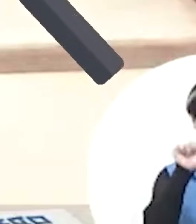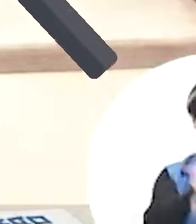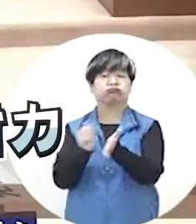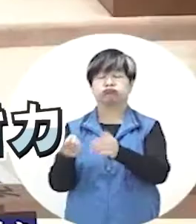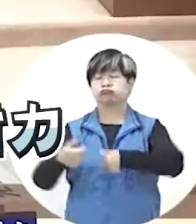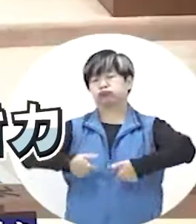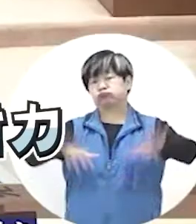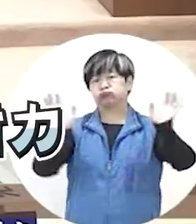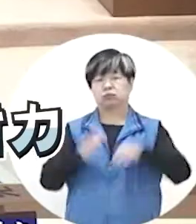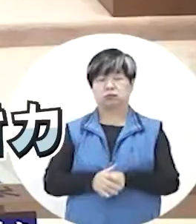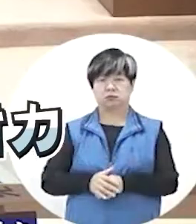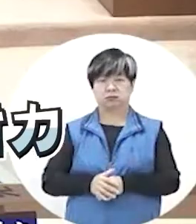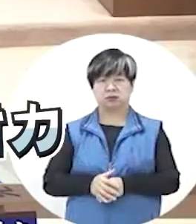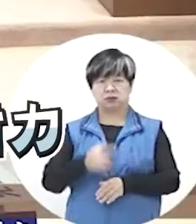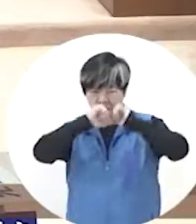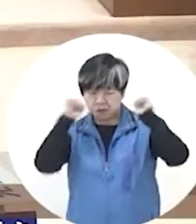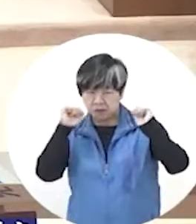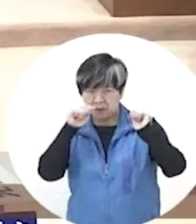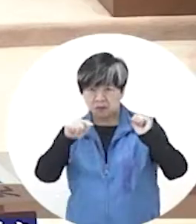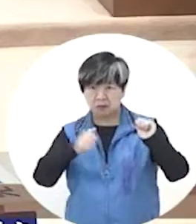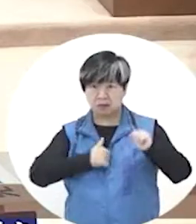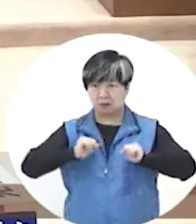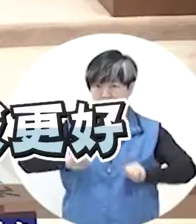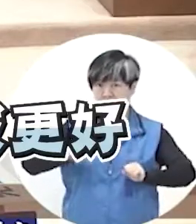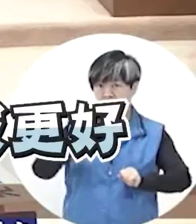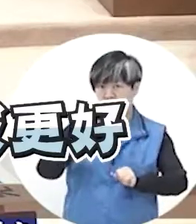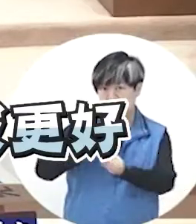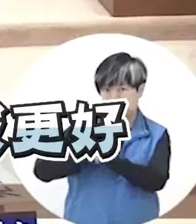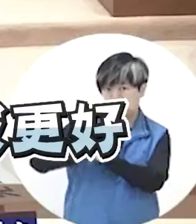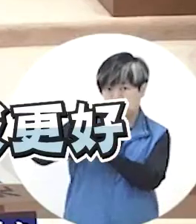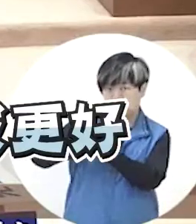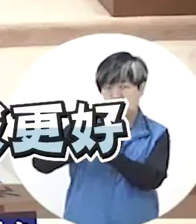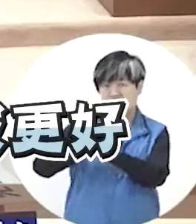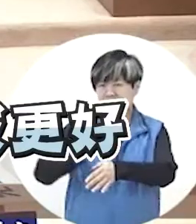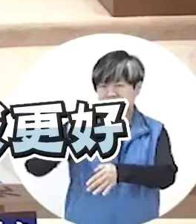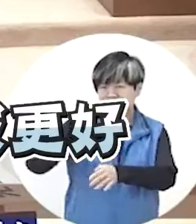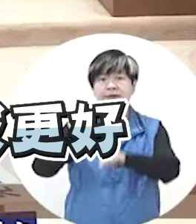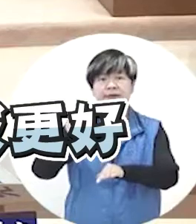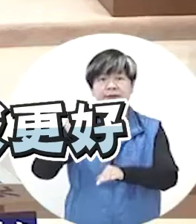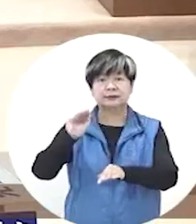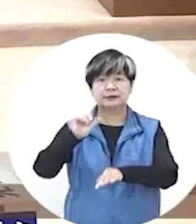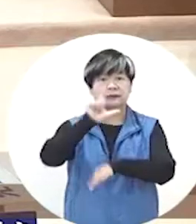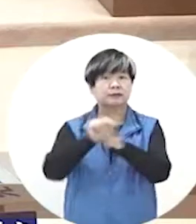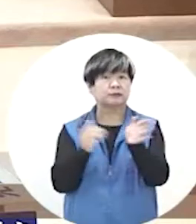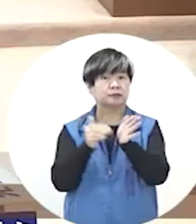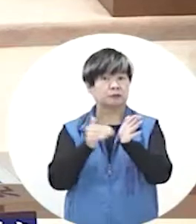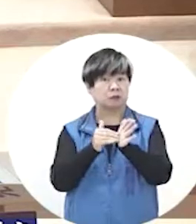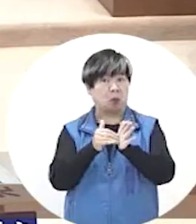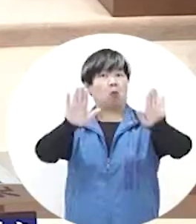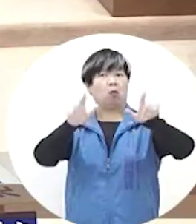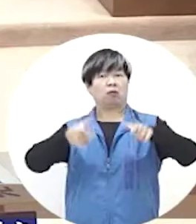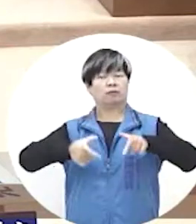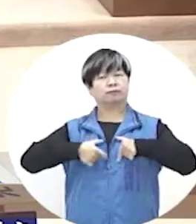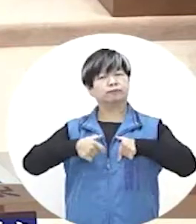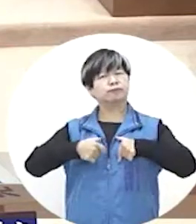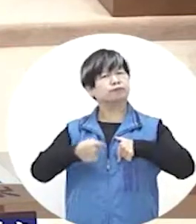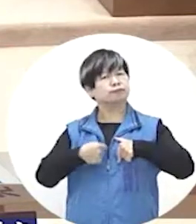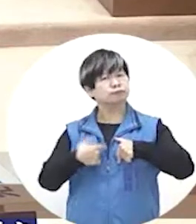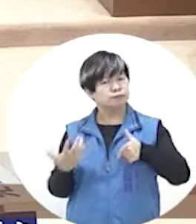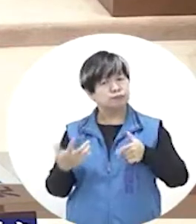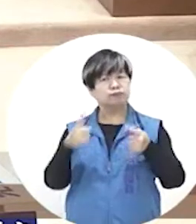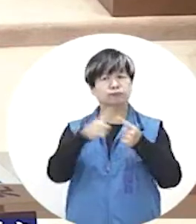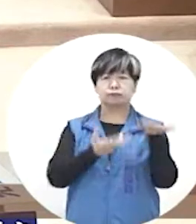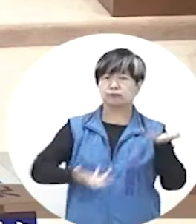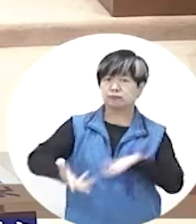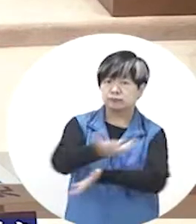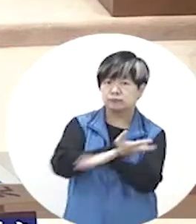健康啊。比如说我们测他的肌耐力，一开始肌耐力多少，然后上完课程之后肌耐力变成更好，或者是在心灵上面，或者是人际上面，